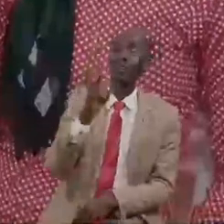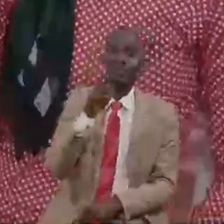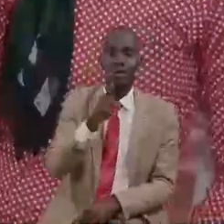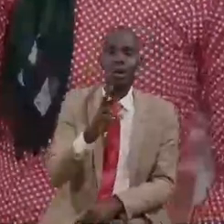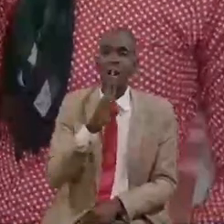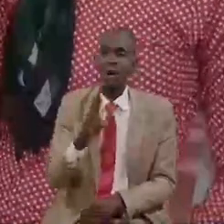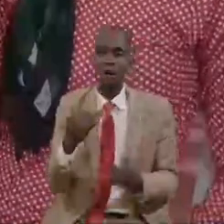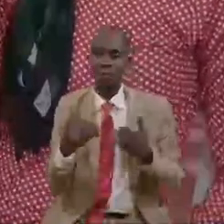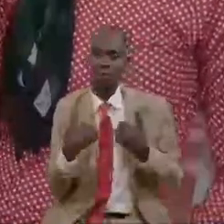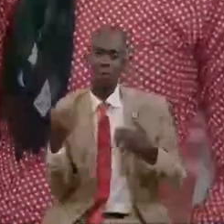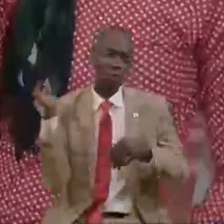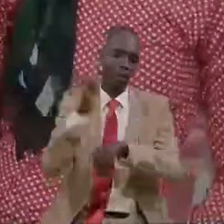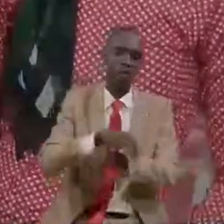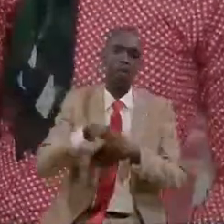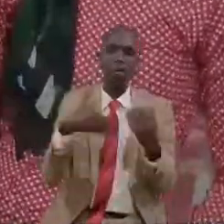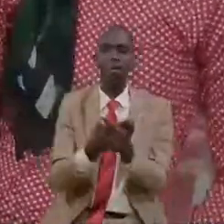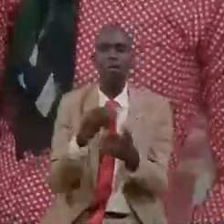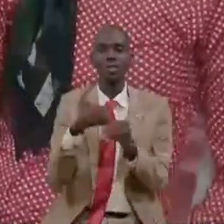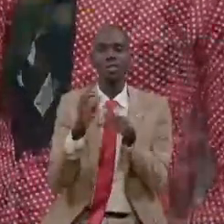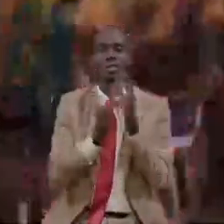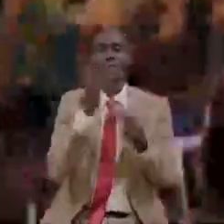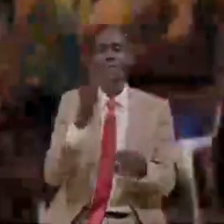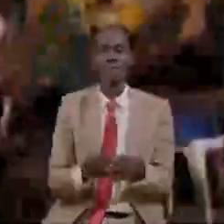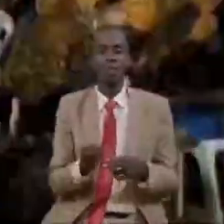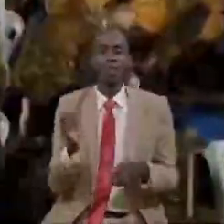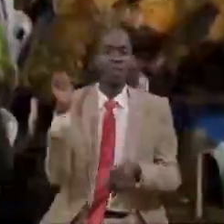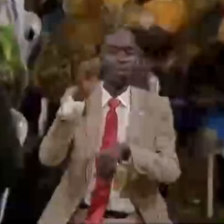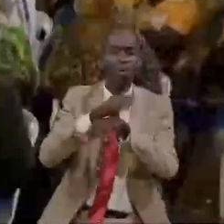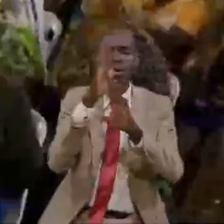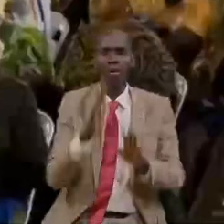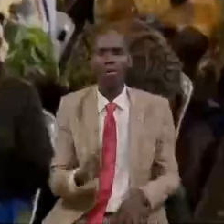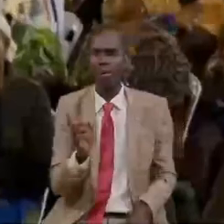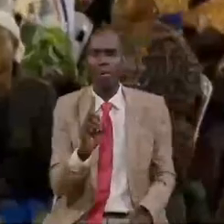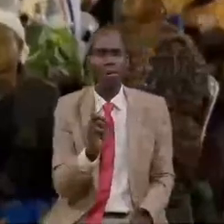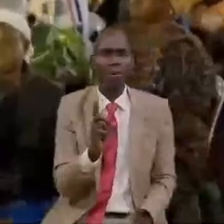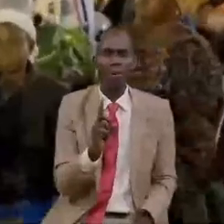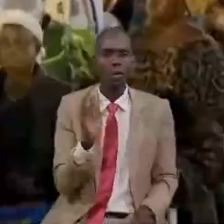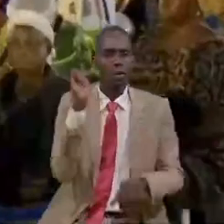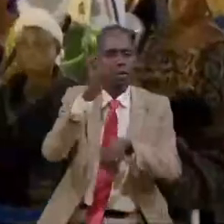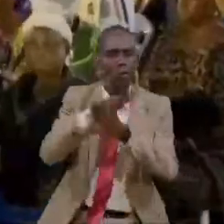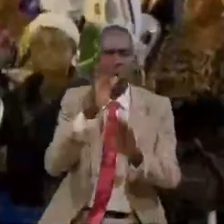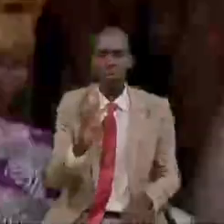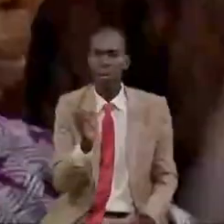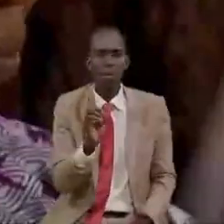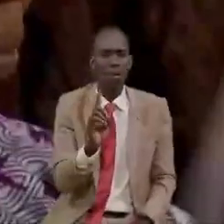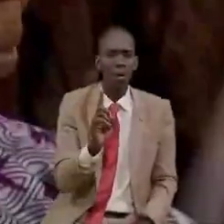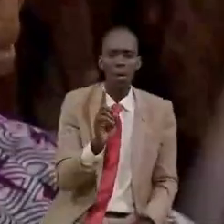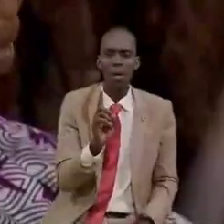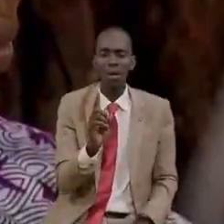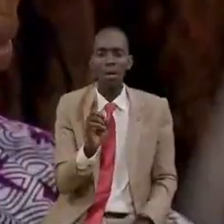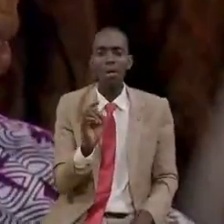vaincus. Vous êtes vainqueurs. Vous êtes vainqueurs. Vous